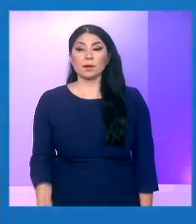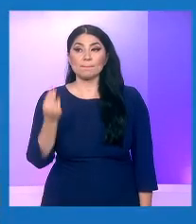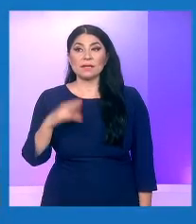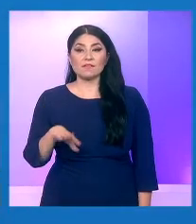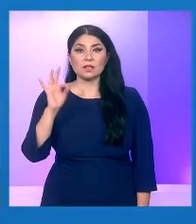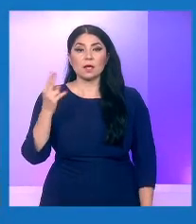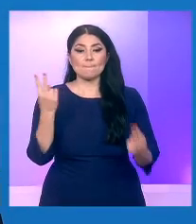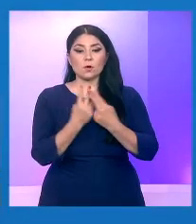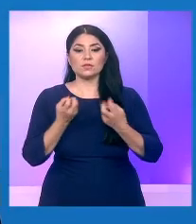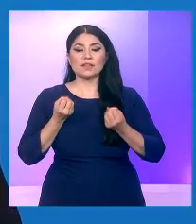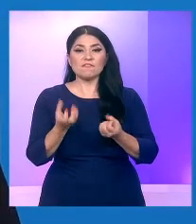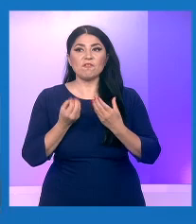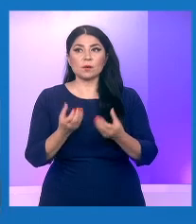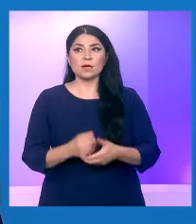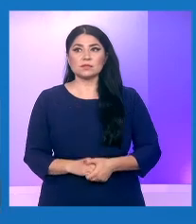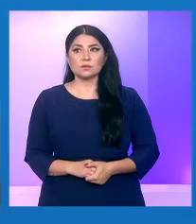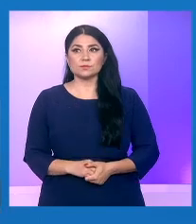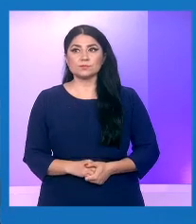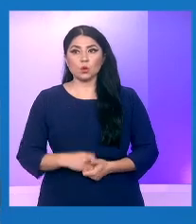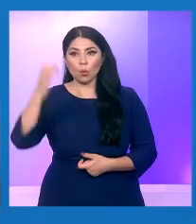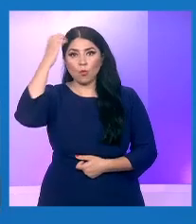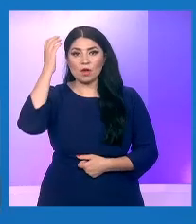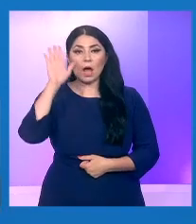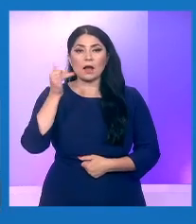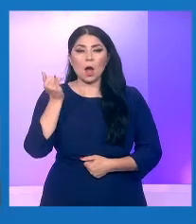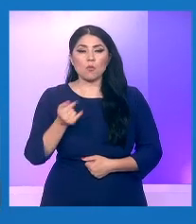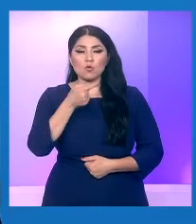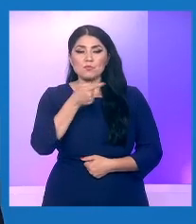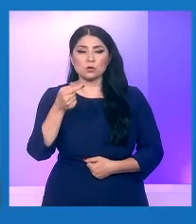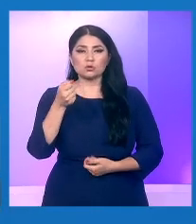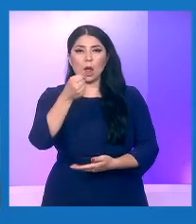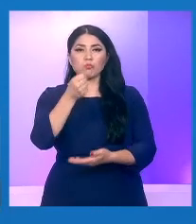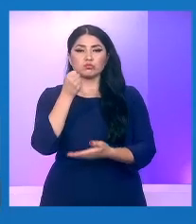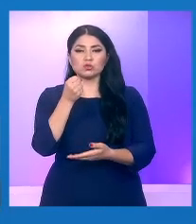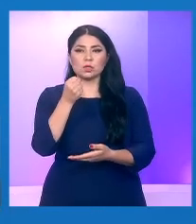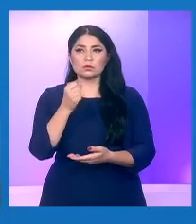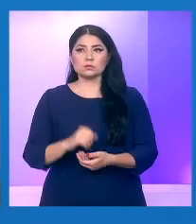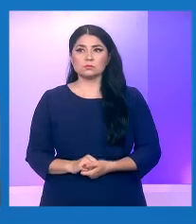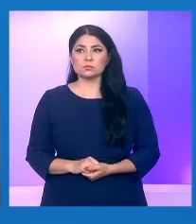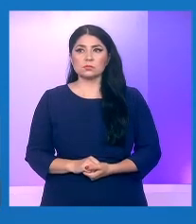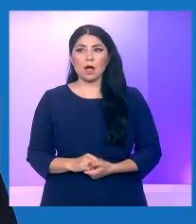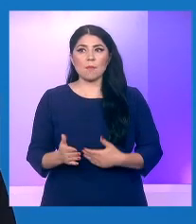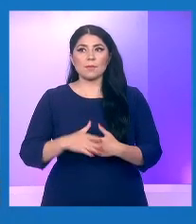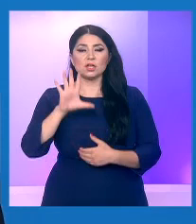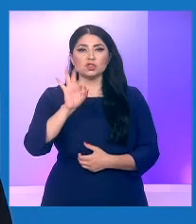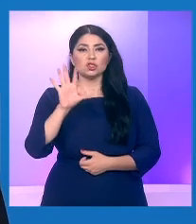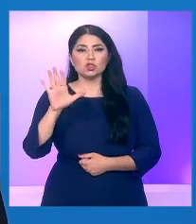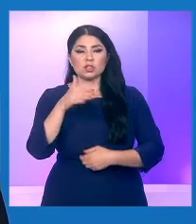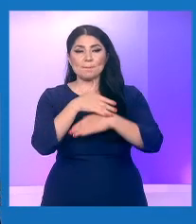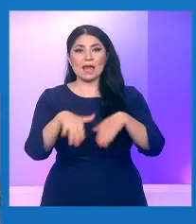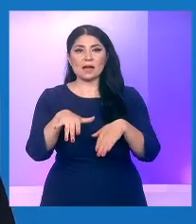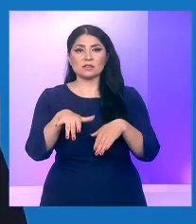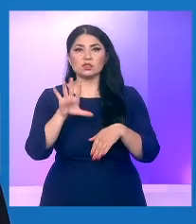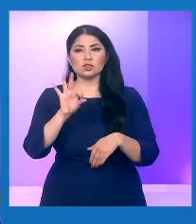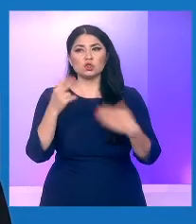Bine v-am găsit. Potrivit informațiilor, guvernul are în acest moment o gaură bugetară de aproximativ 55 de